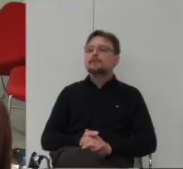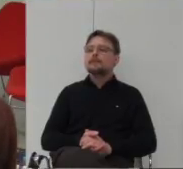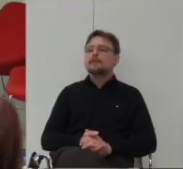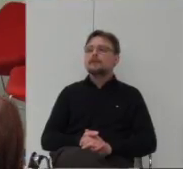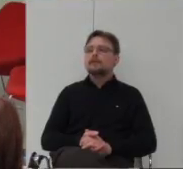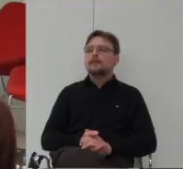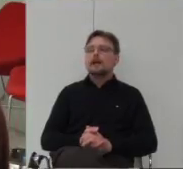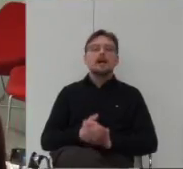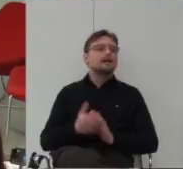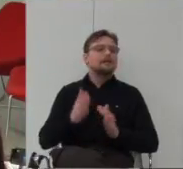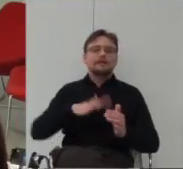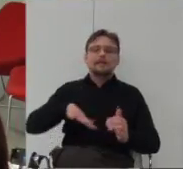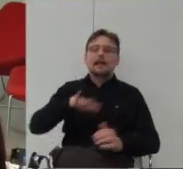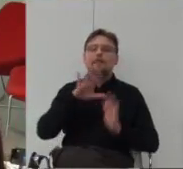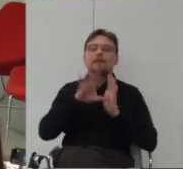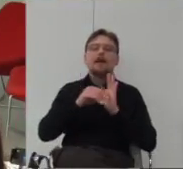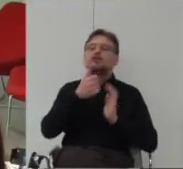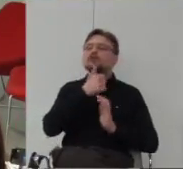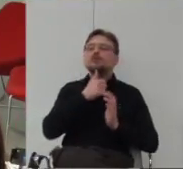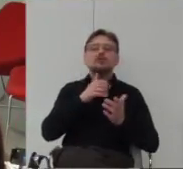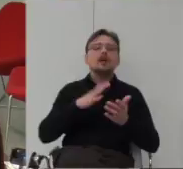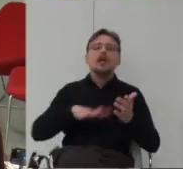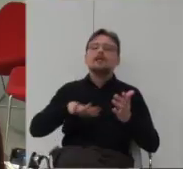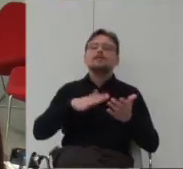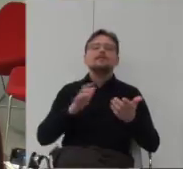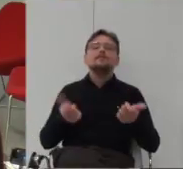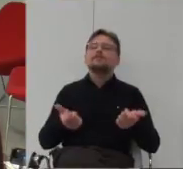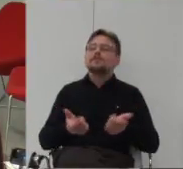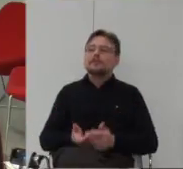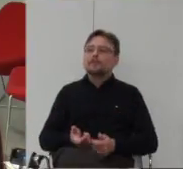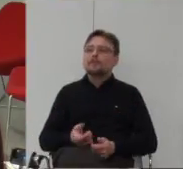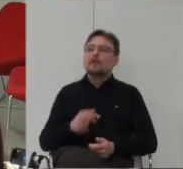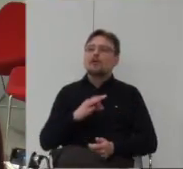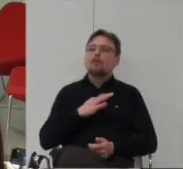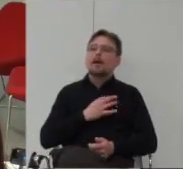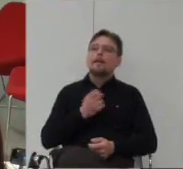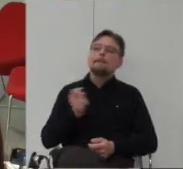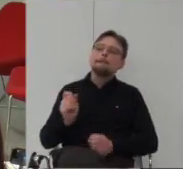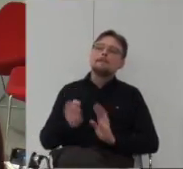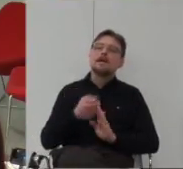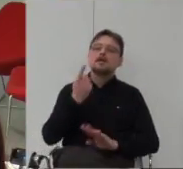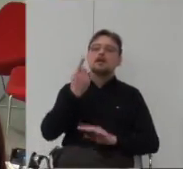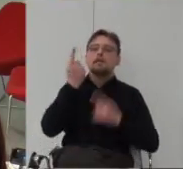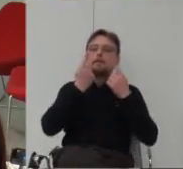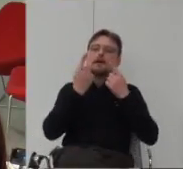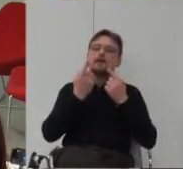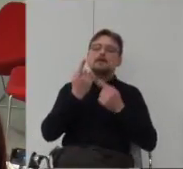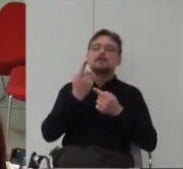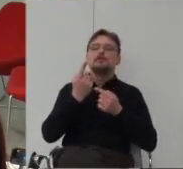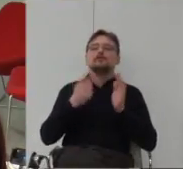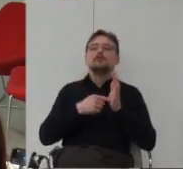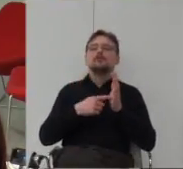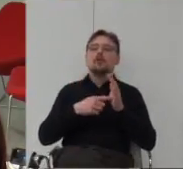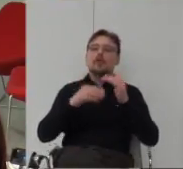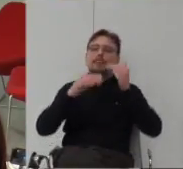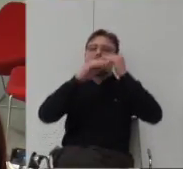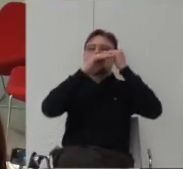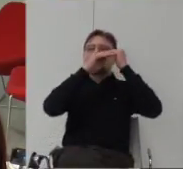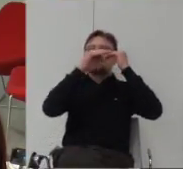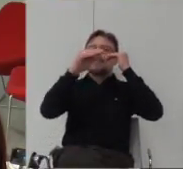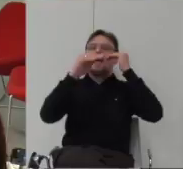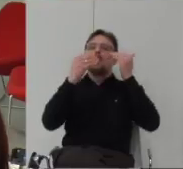zieleń w miastach, to taka moja pierwsza myśl i jakaś dawna inspiracja to uprawy na